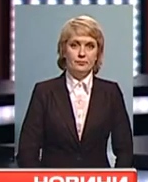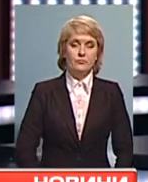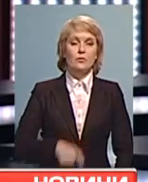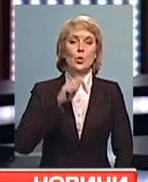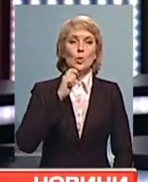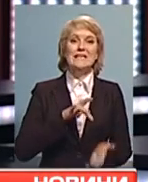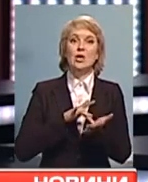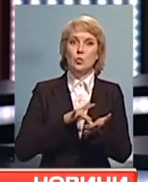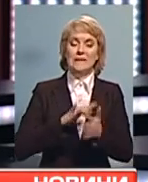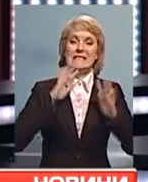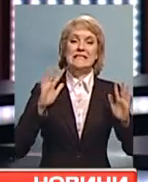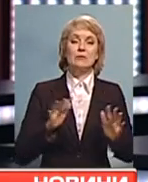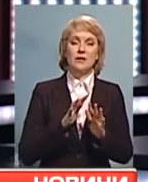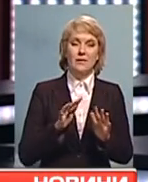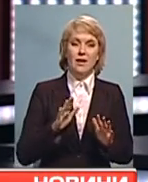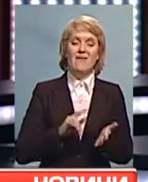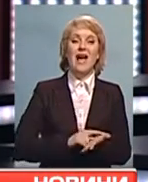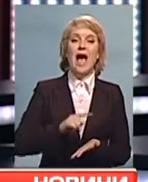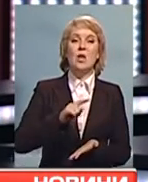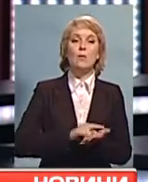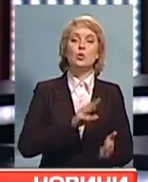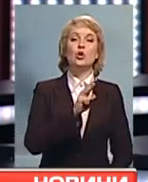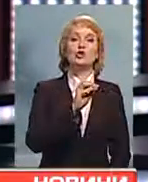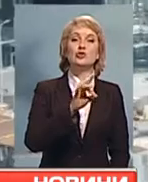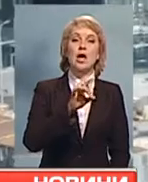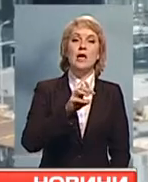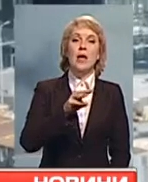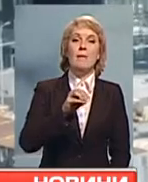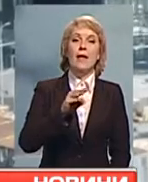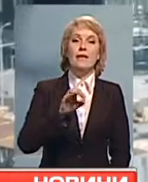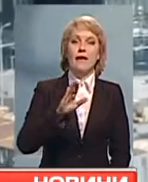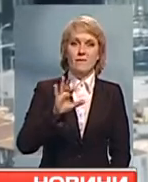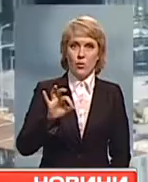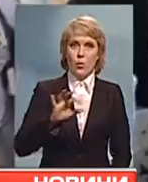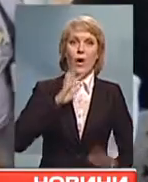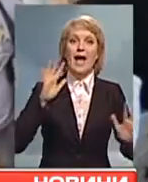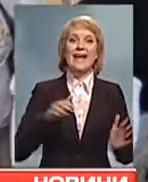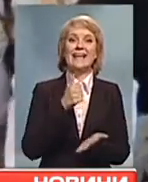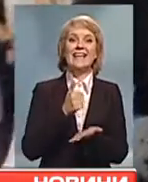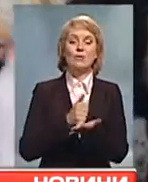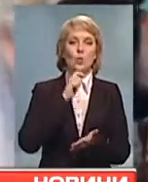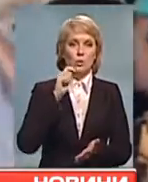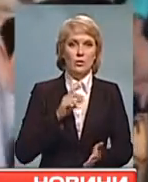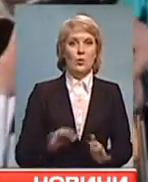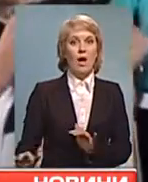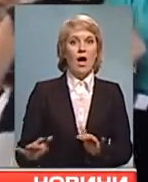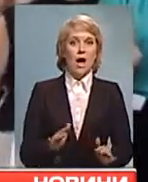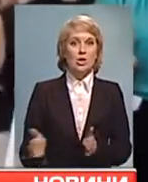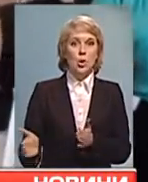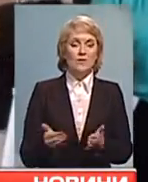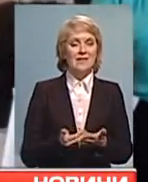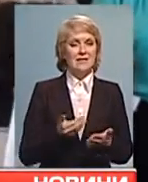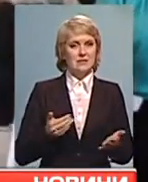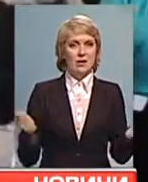Українські туристи заспівали в аеропорту Шереметьєво гімн України. Як розповів Першому національному один з учасників, до акції готувалися